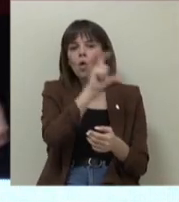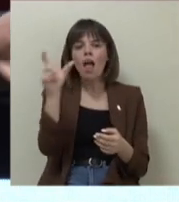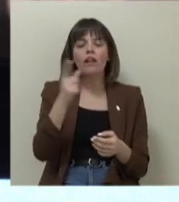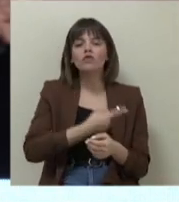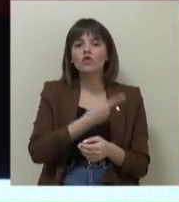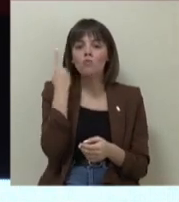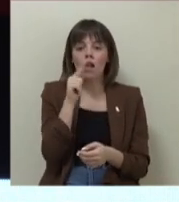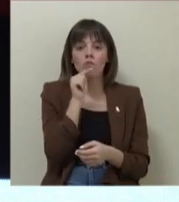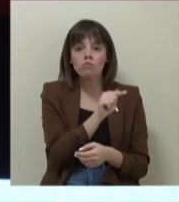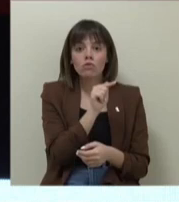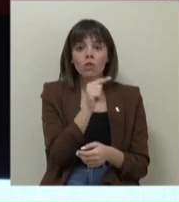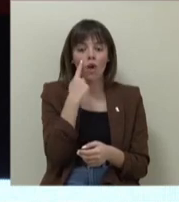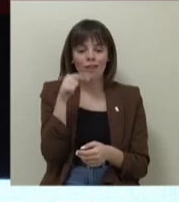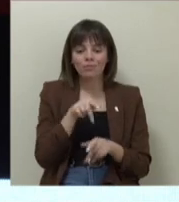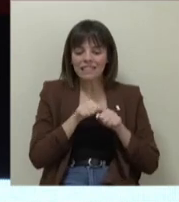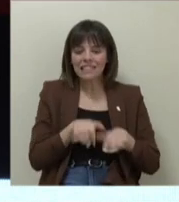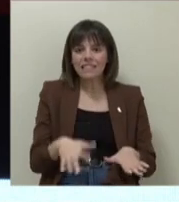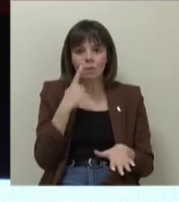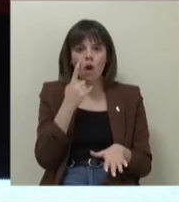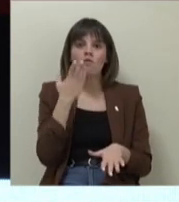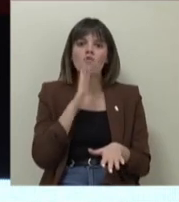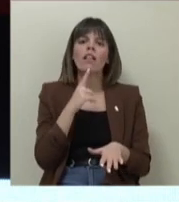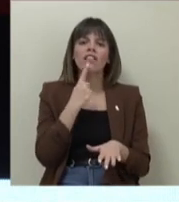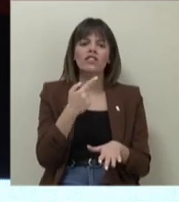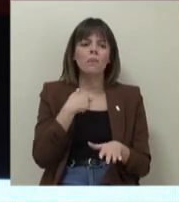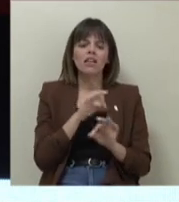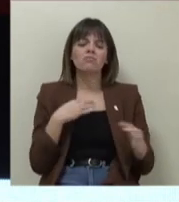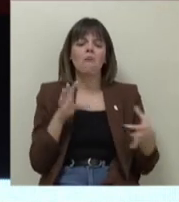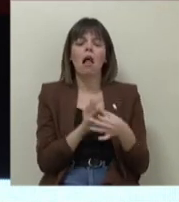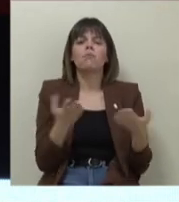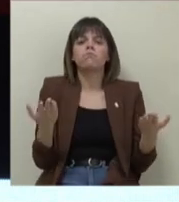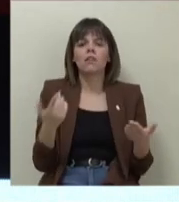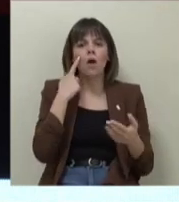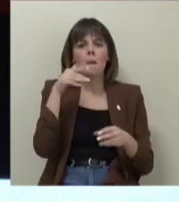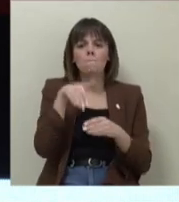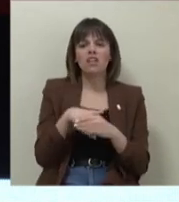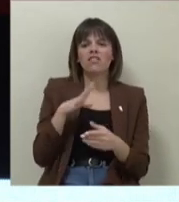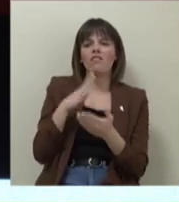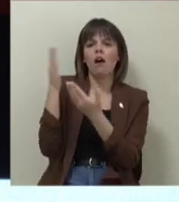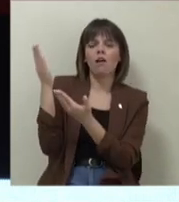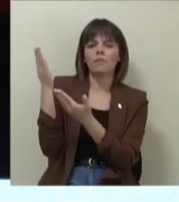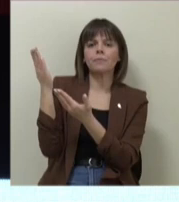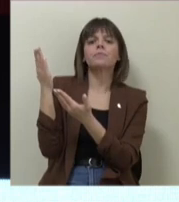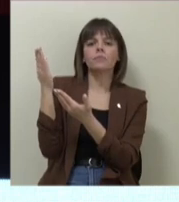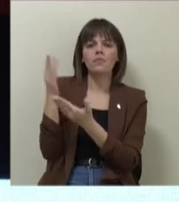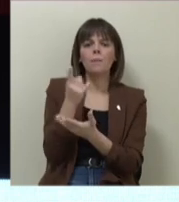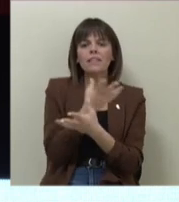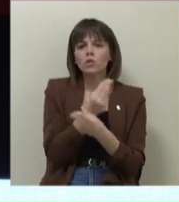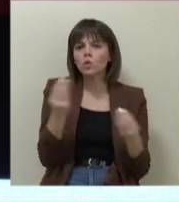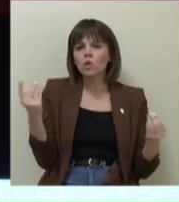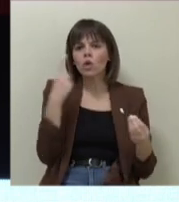Cumhuriyeti bu bugün sistemimizde yok deyince beni hiç ilgilendirmiyor. Meclis orada. Yani bir